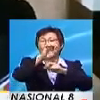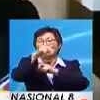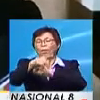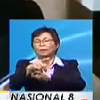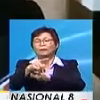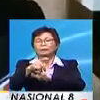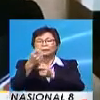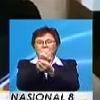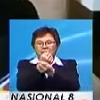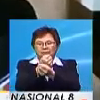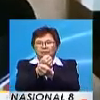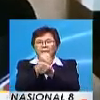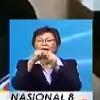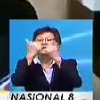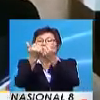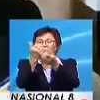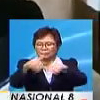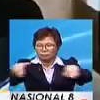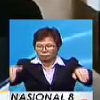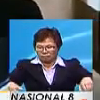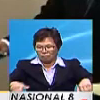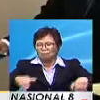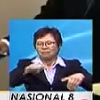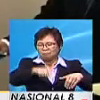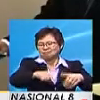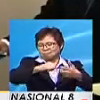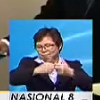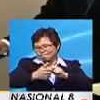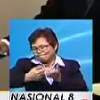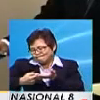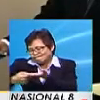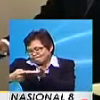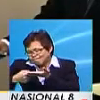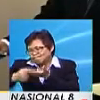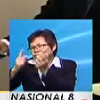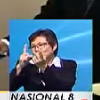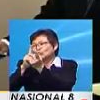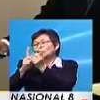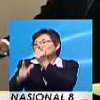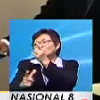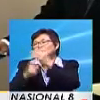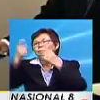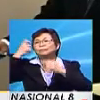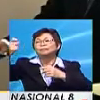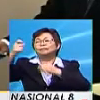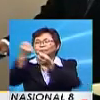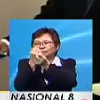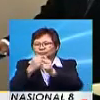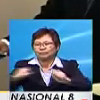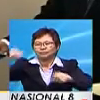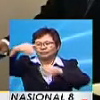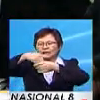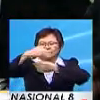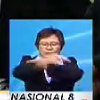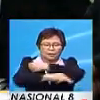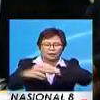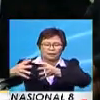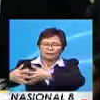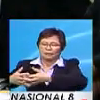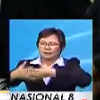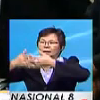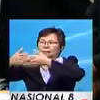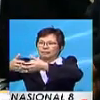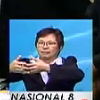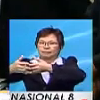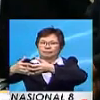keselamatan sempadan adalah antara isu yang dibincangkan dalam pertemuannya dengan timbalan setiausaha keselamatan dalam negeri Amerika Syarikat